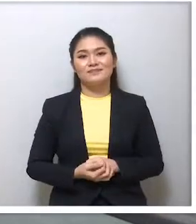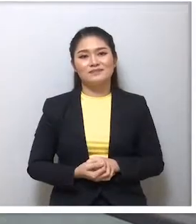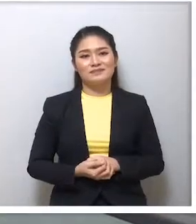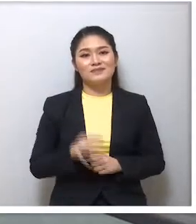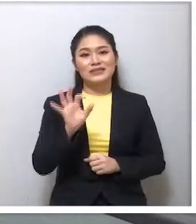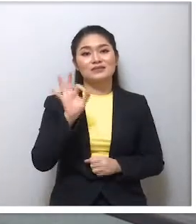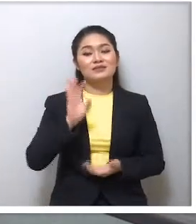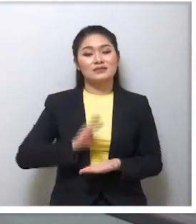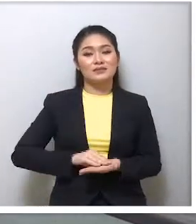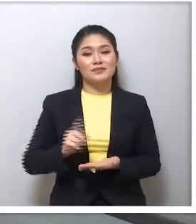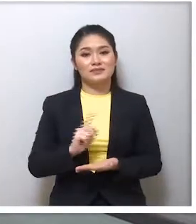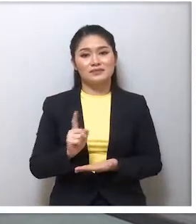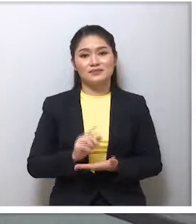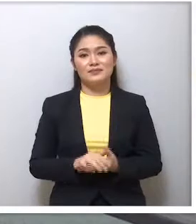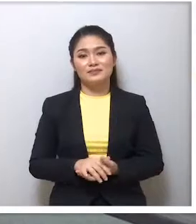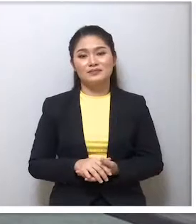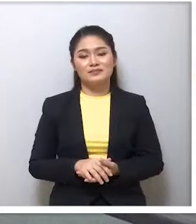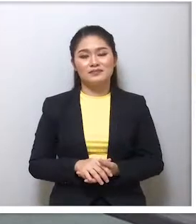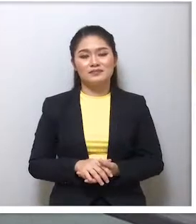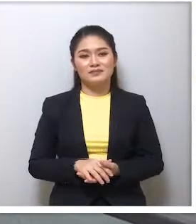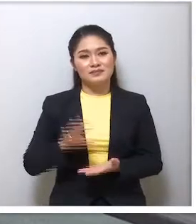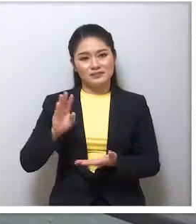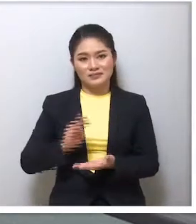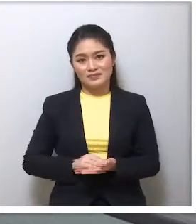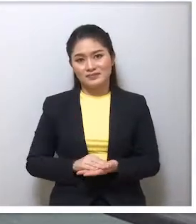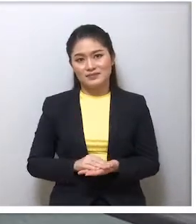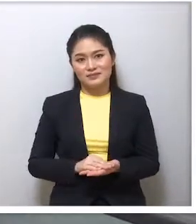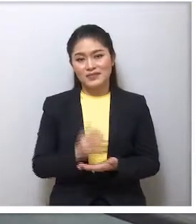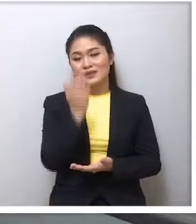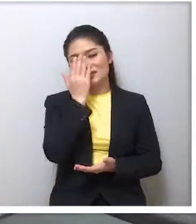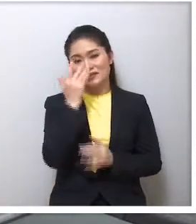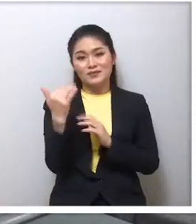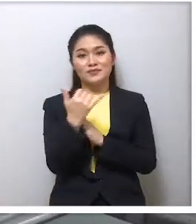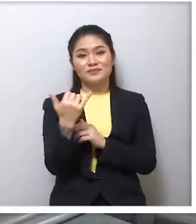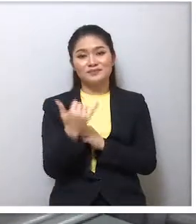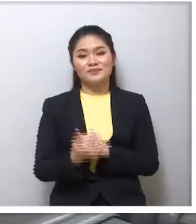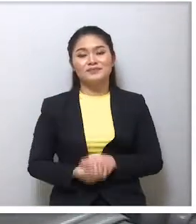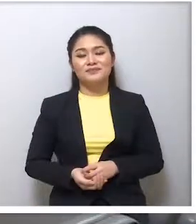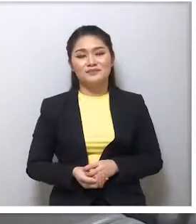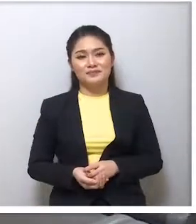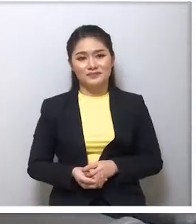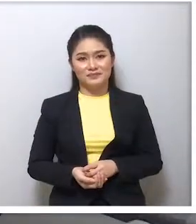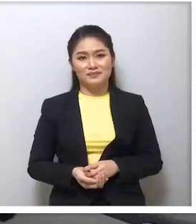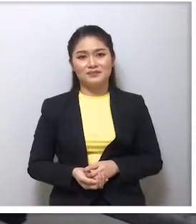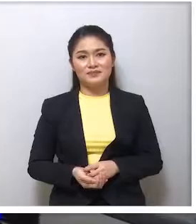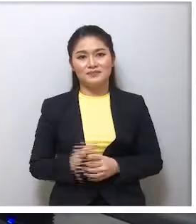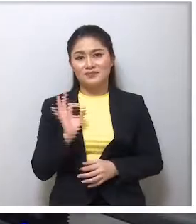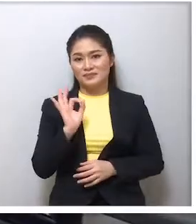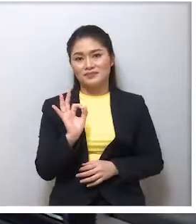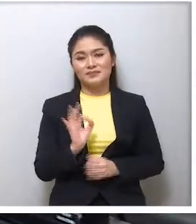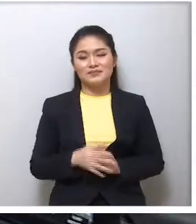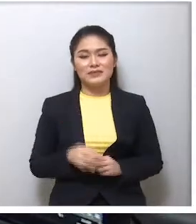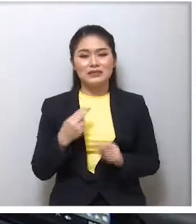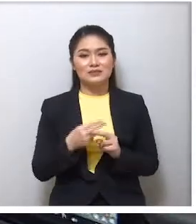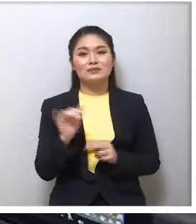เลือกที่เก็บไปที่นี่คือเลือก Desktop แล้วกันนะครับกดโอเคไปยังไม่ตั้ง